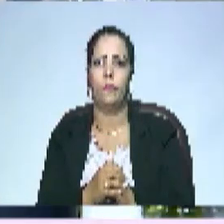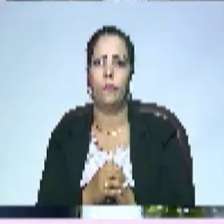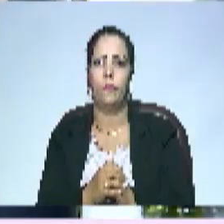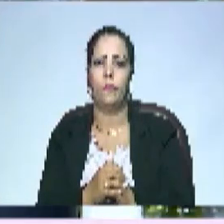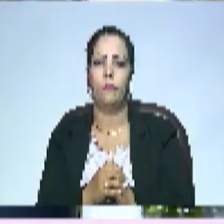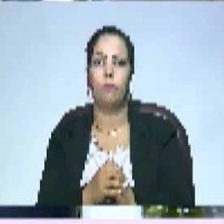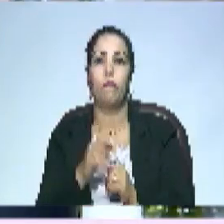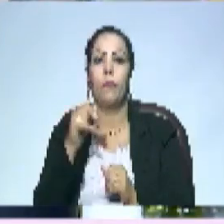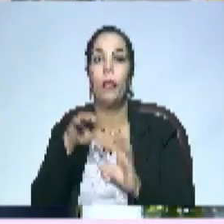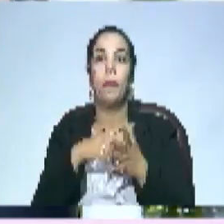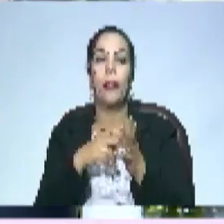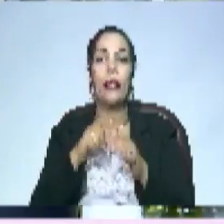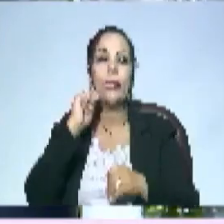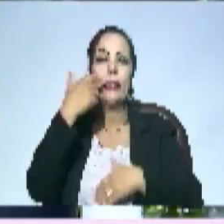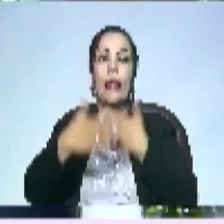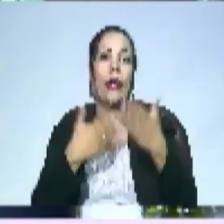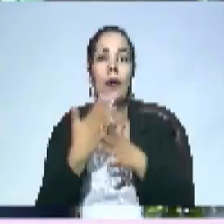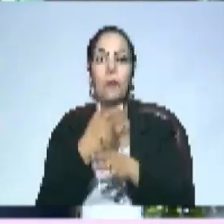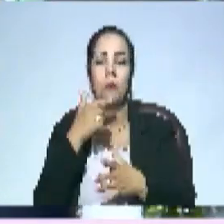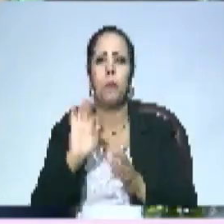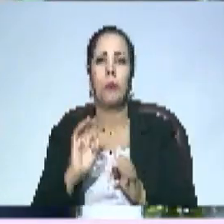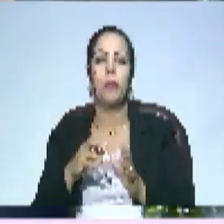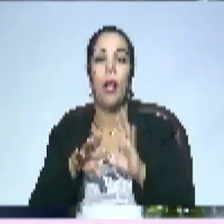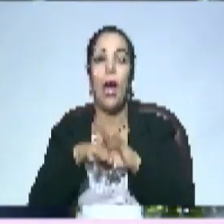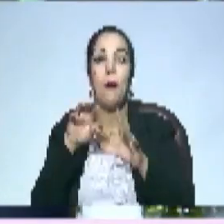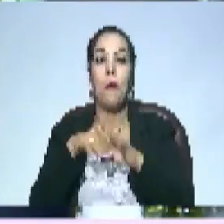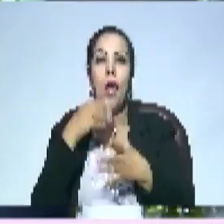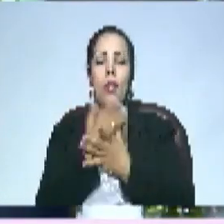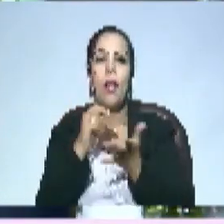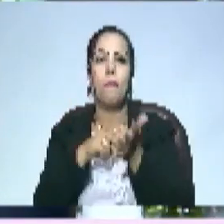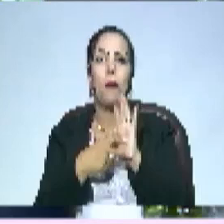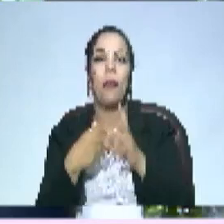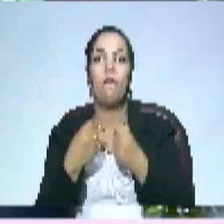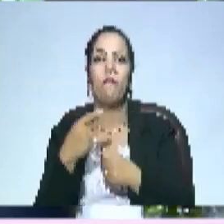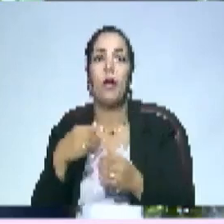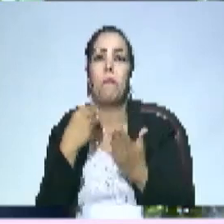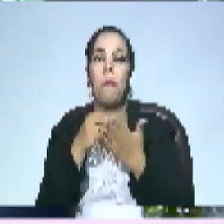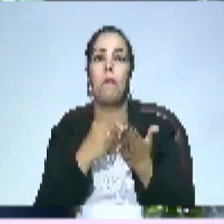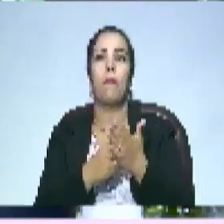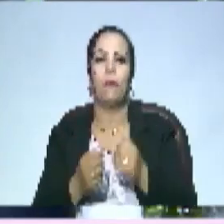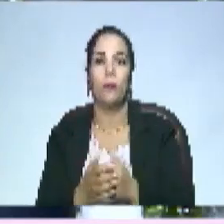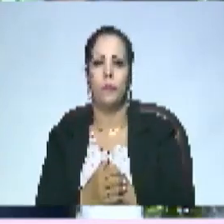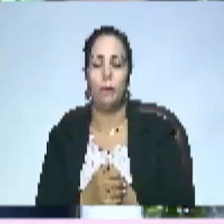ده سريع برضو اعتقد. اسرع حاجة ممكن تعمليها وانت واقفة في المطبخ.